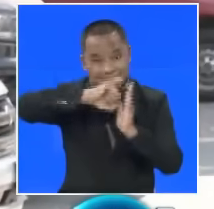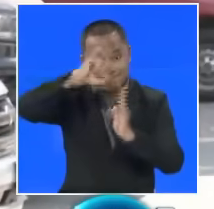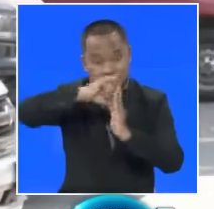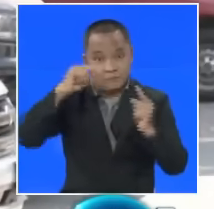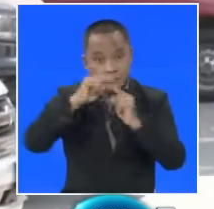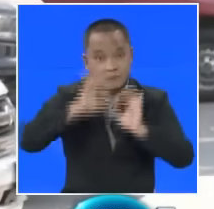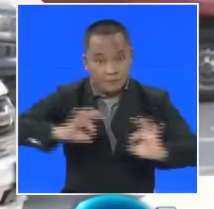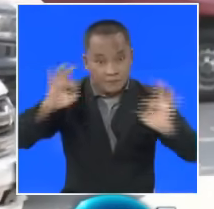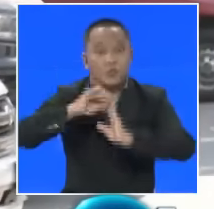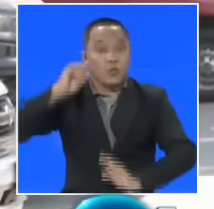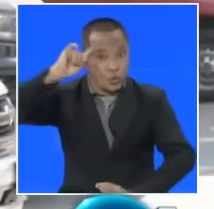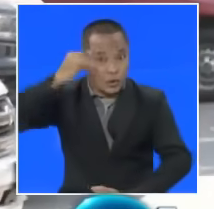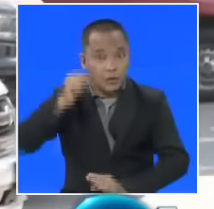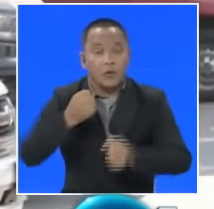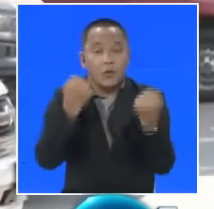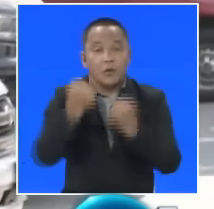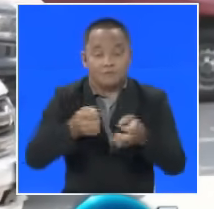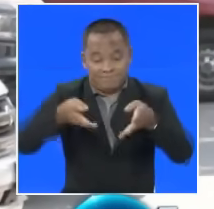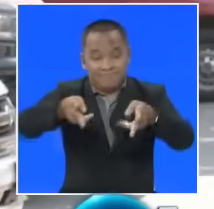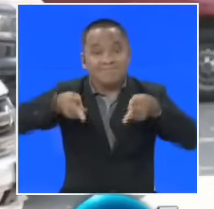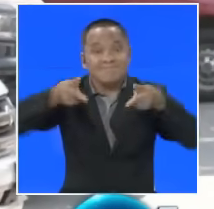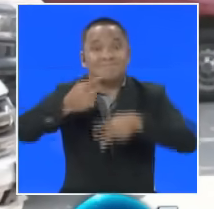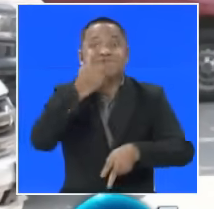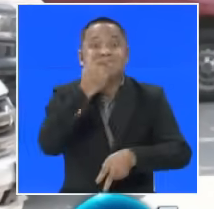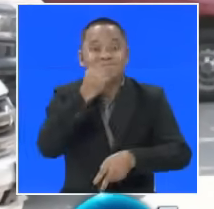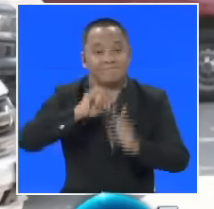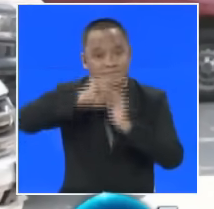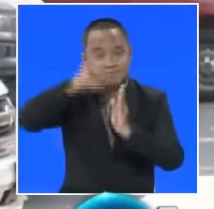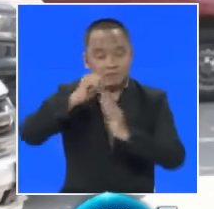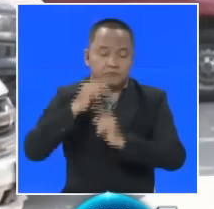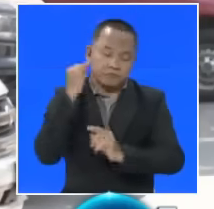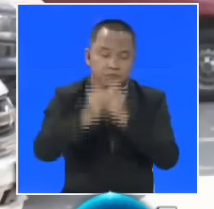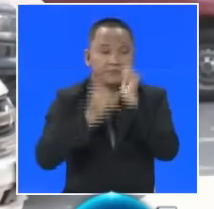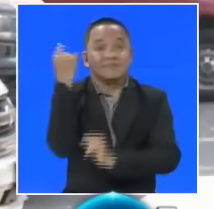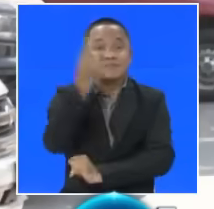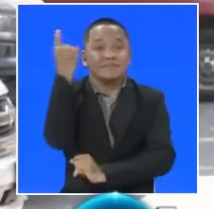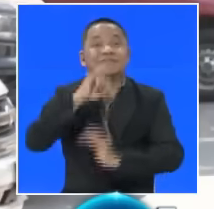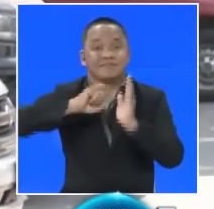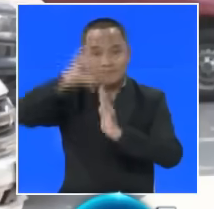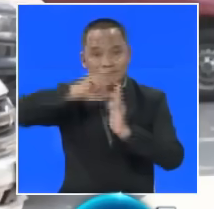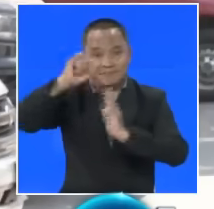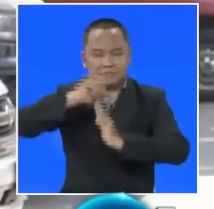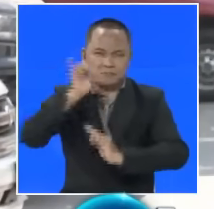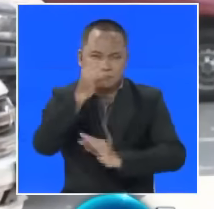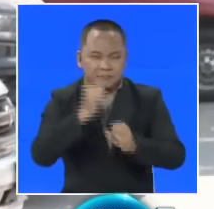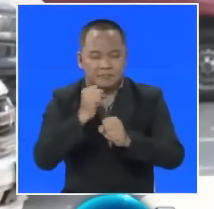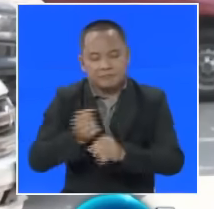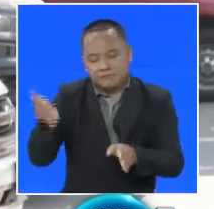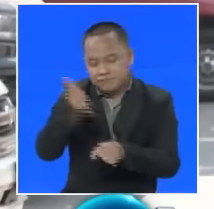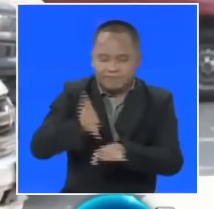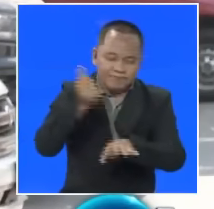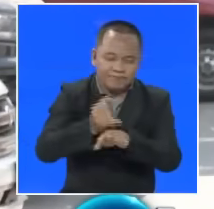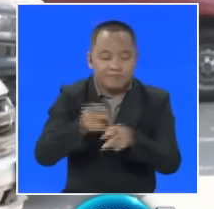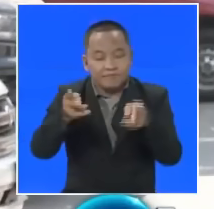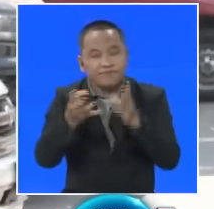งในเอกลักษณ์ที่หลายคนรู้จักก็คือรถ4ล้อแดงเชียงใหม่ครับเมื่อหลายคนเดินทางเข้ามาเที่ยวที่จังหวัดเชียงใหม่ก็อาจจะมีการนั่งรถ4ล้อ